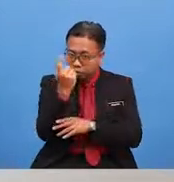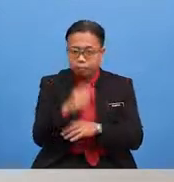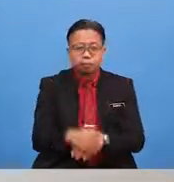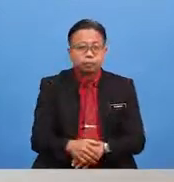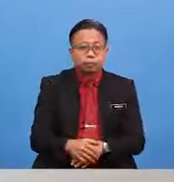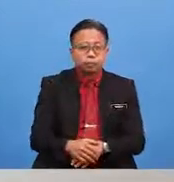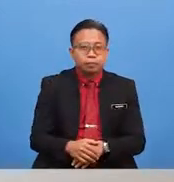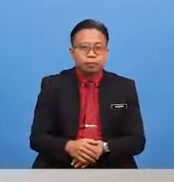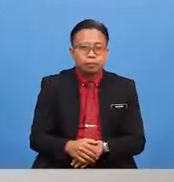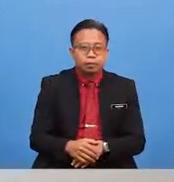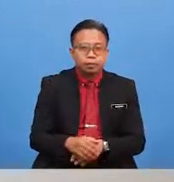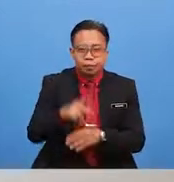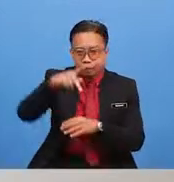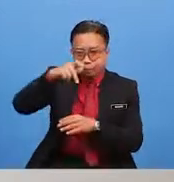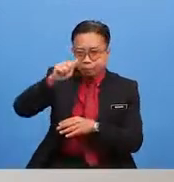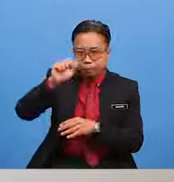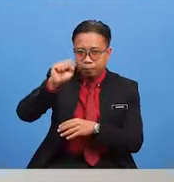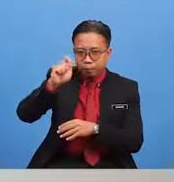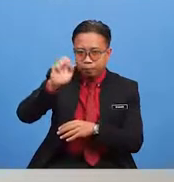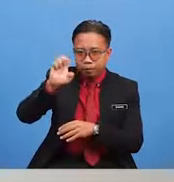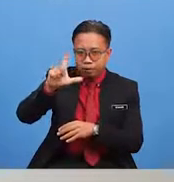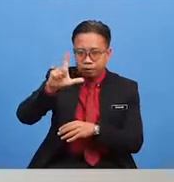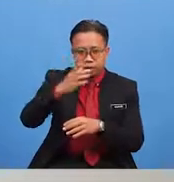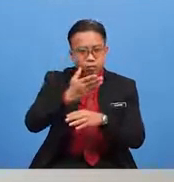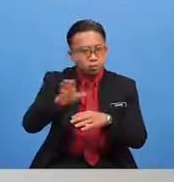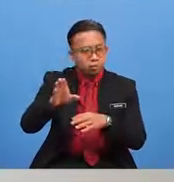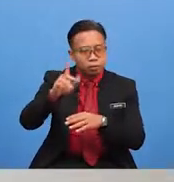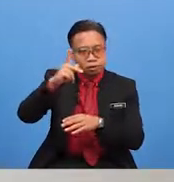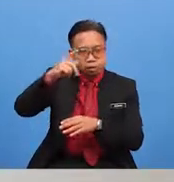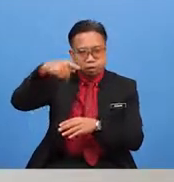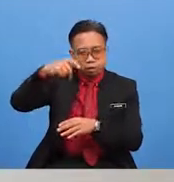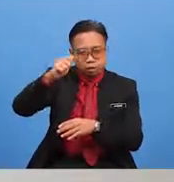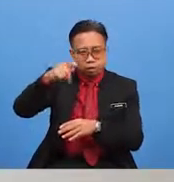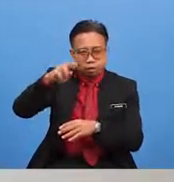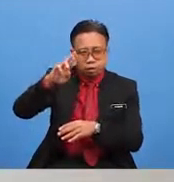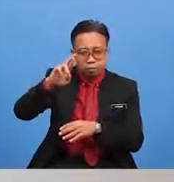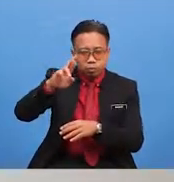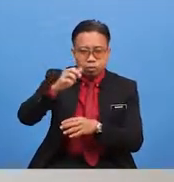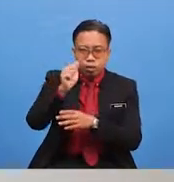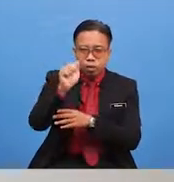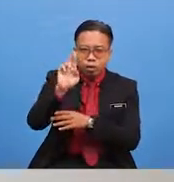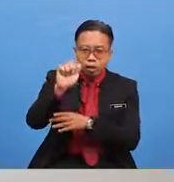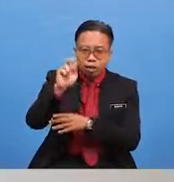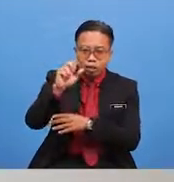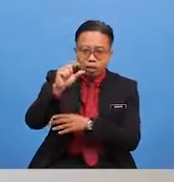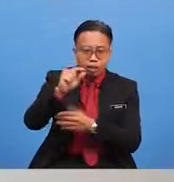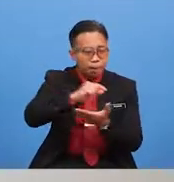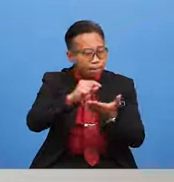yang digunakan ialah pastel, kapur, arang, pen dan